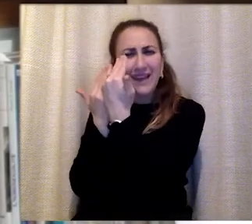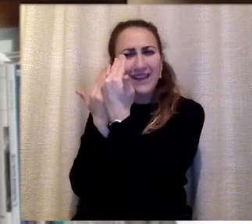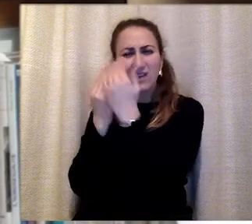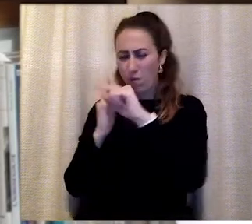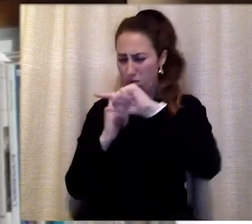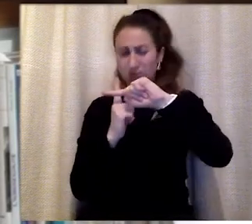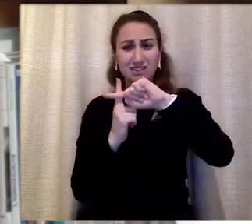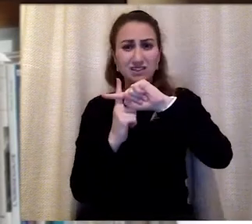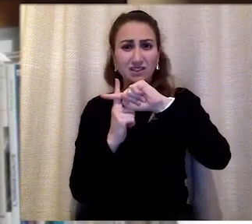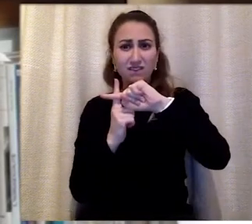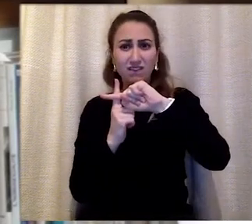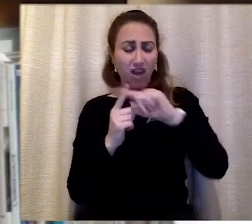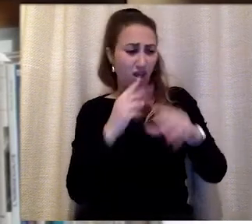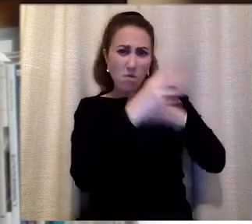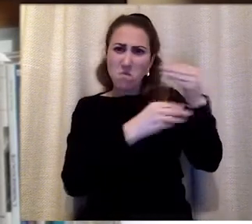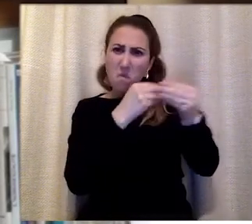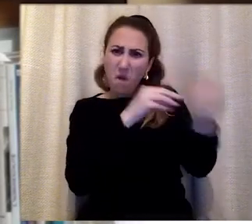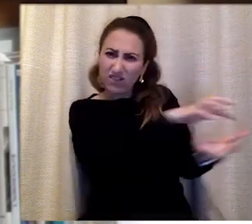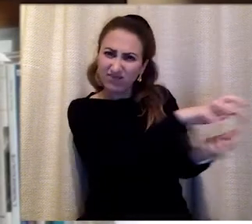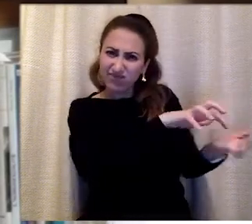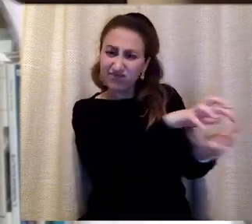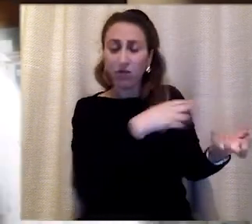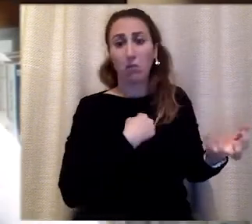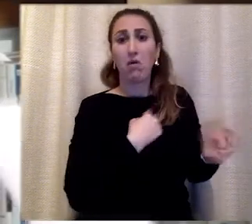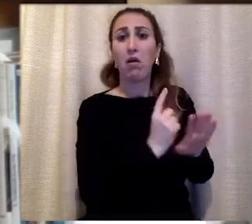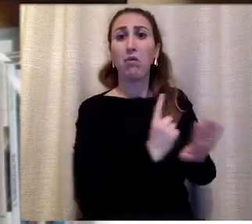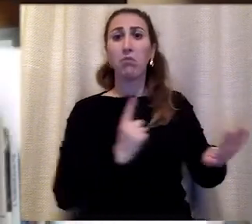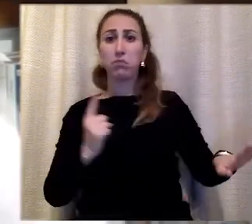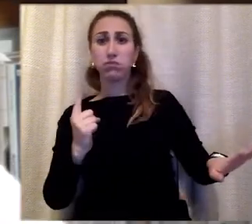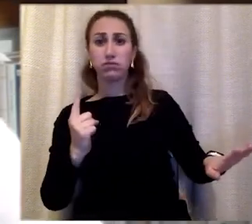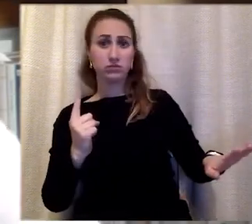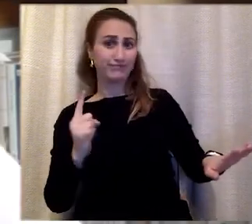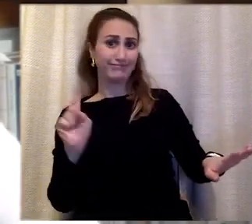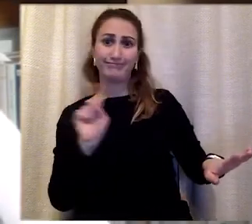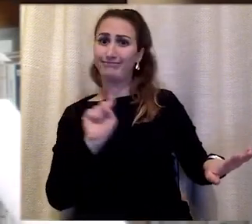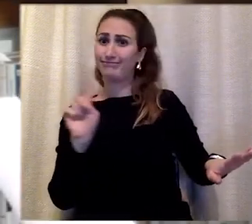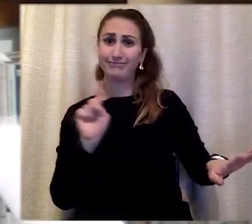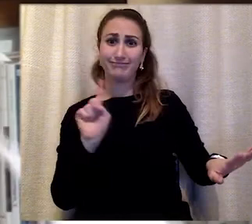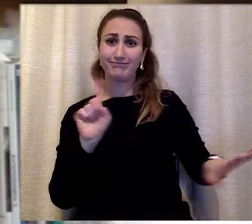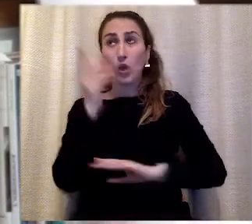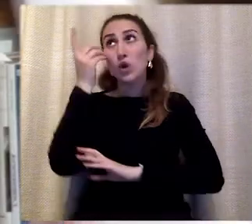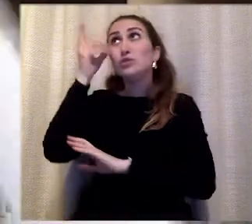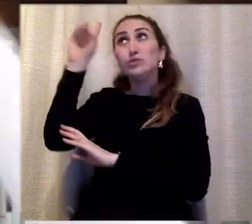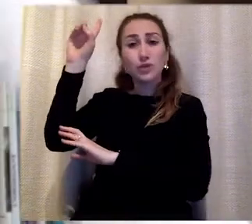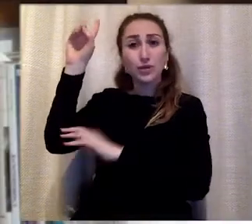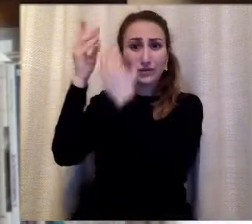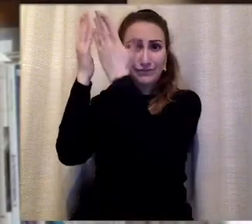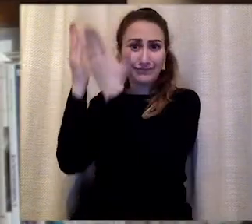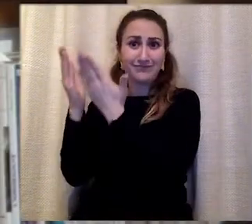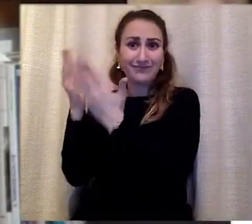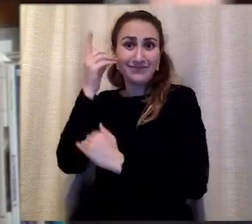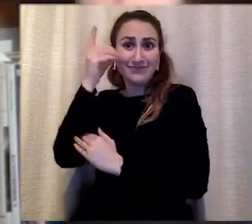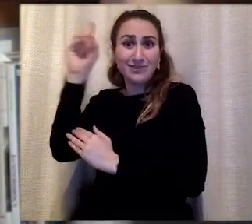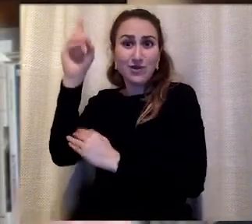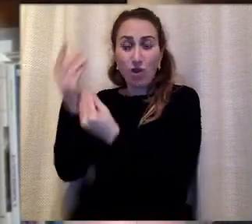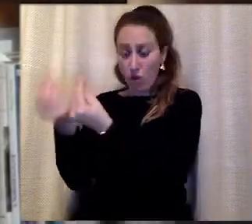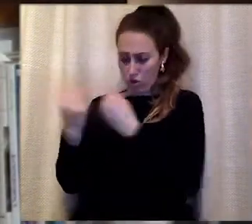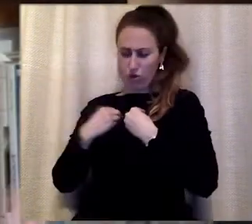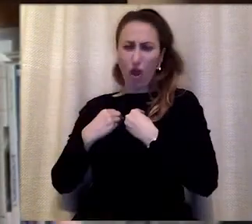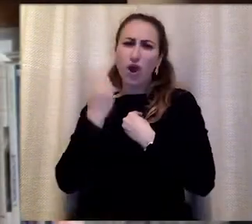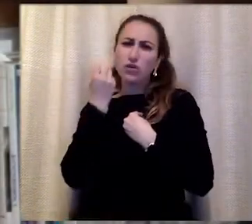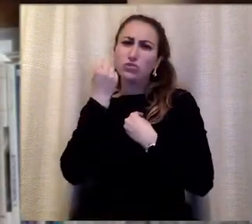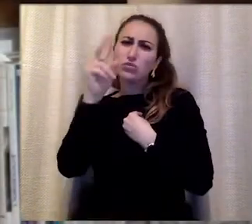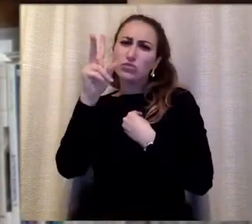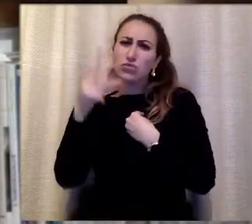reste Dieu. Dieu n'est pas notre garantie vie heureuse. Si nous mettons une pièce, nous